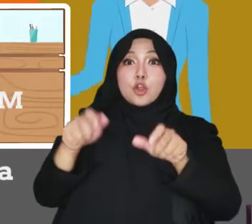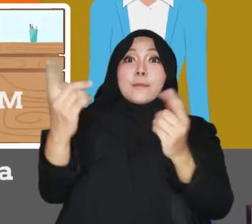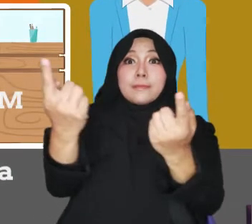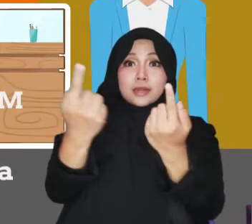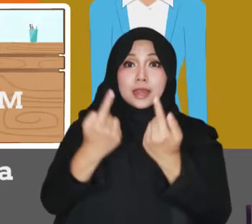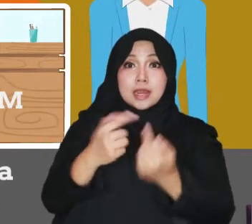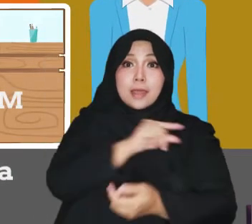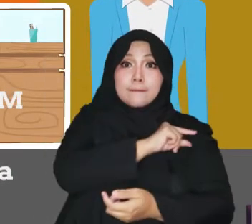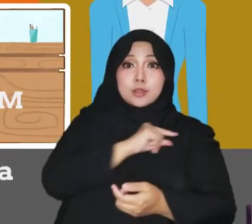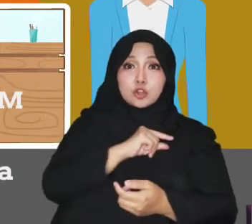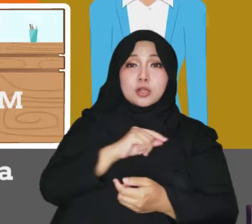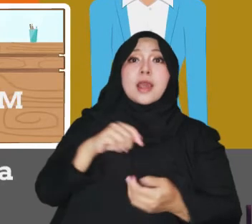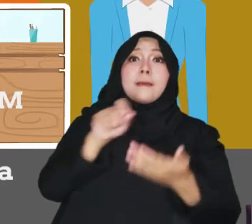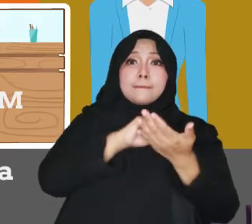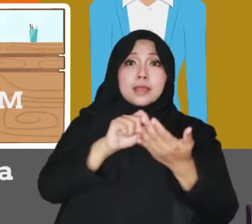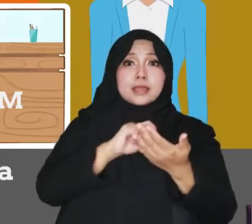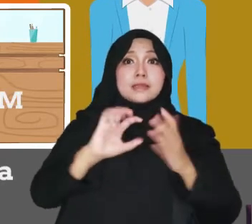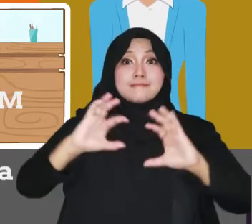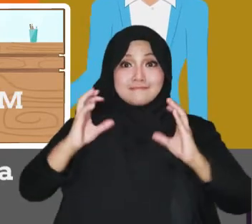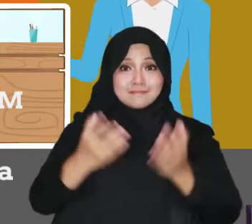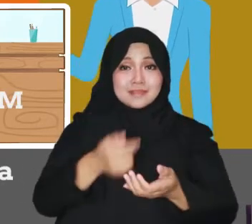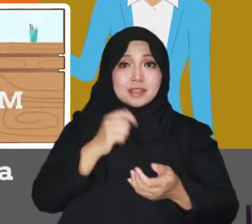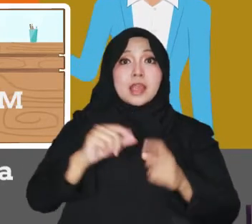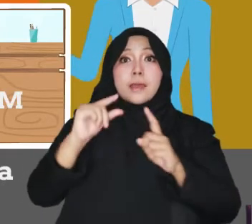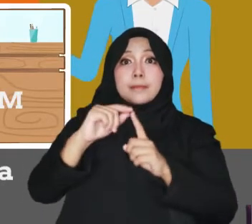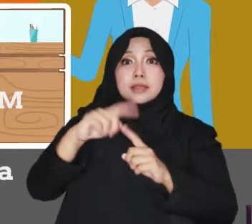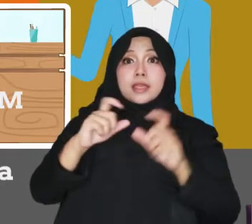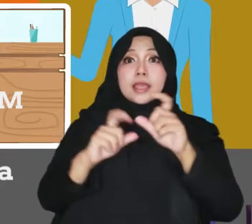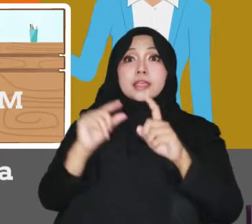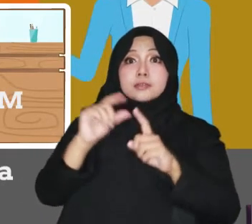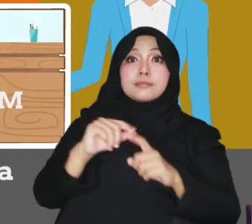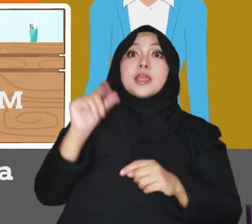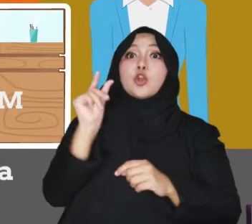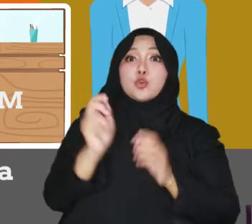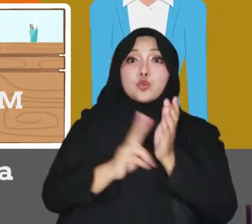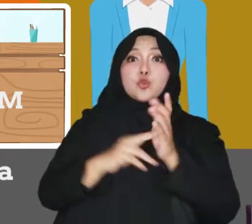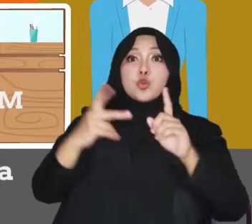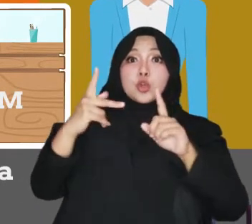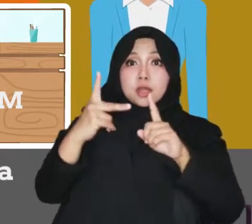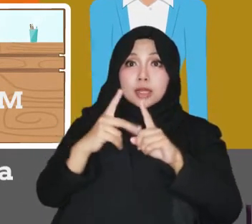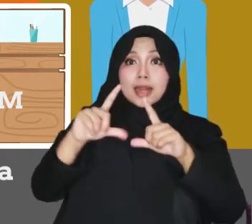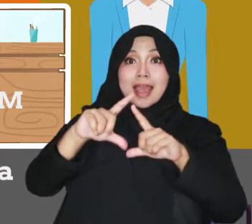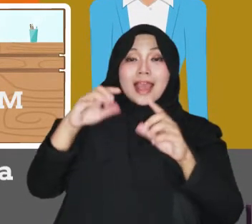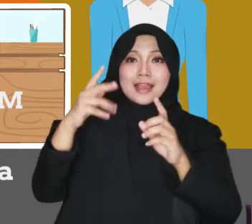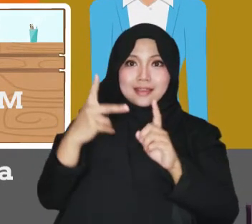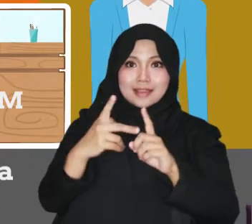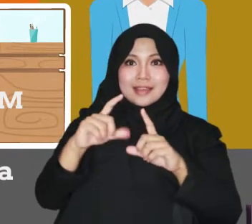Pemohon mendatangi petugas bagian perdata yang ada di PTSP Pengadilan Negeri Unaha.